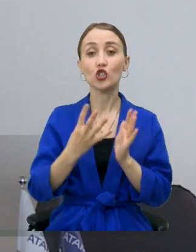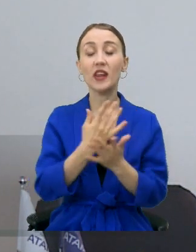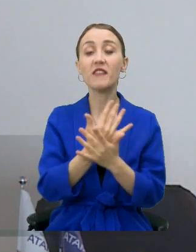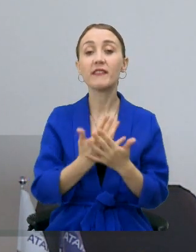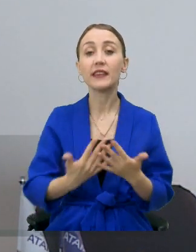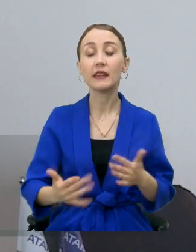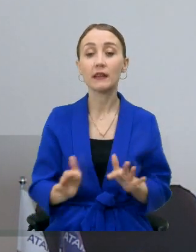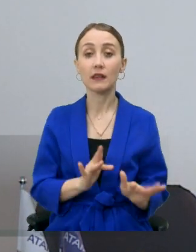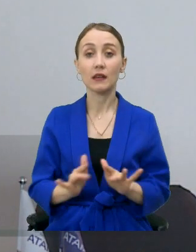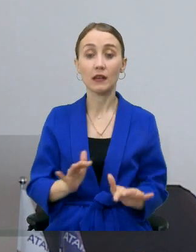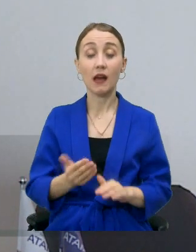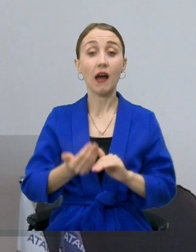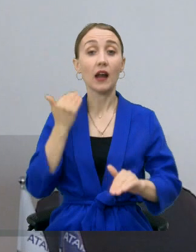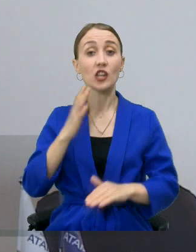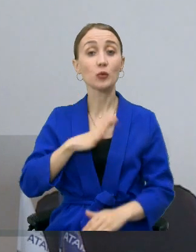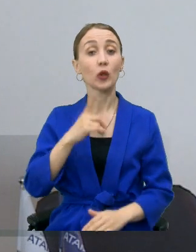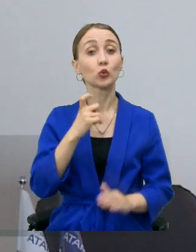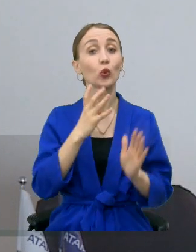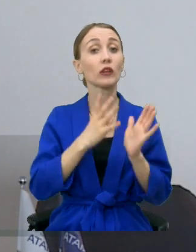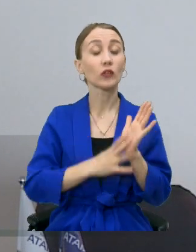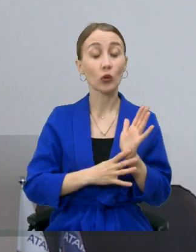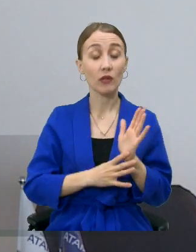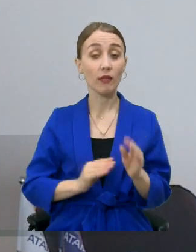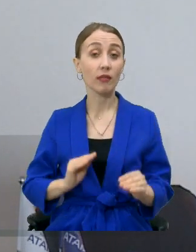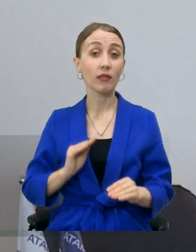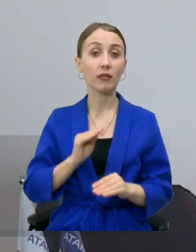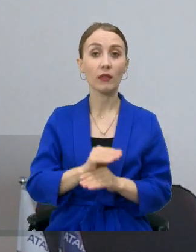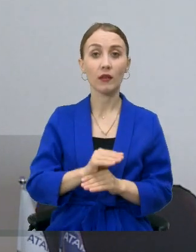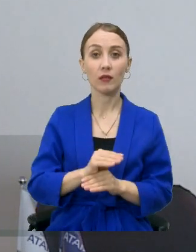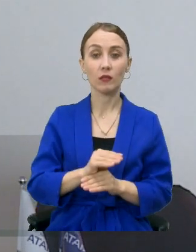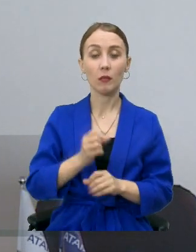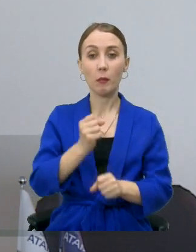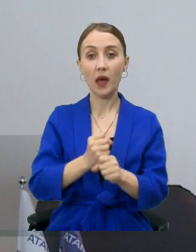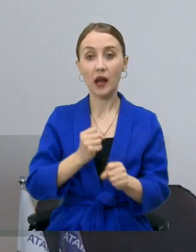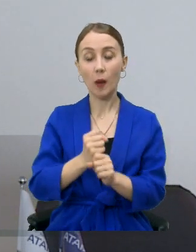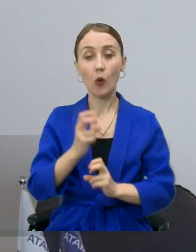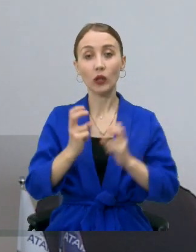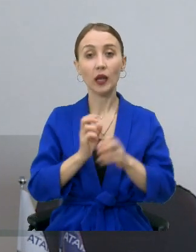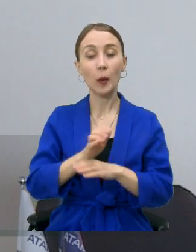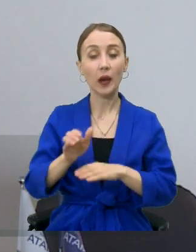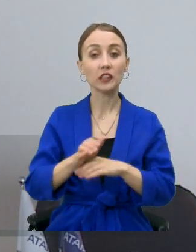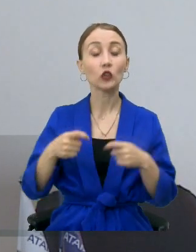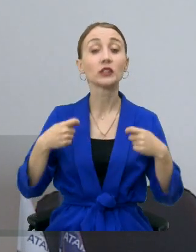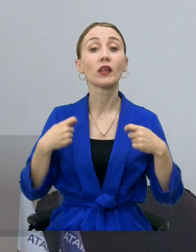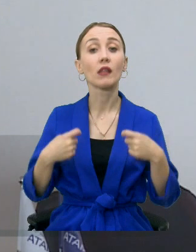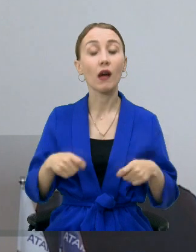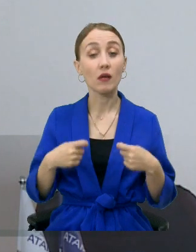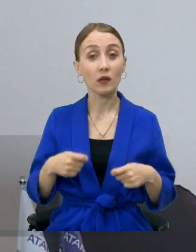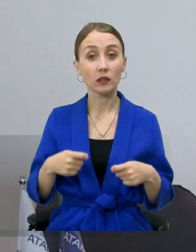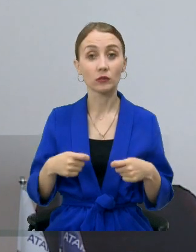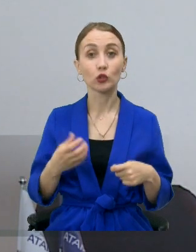ранее действовавших 190. К ним добавились переработка и производство товаров непосредственно, а